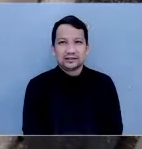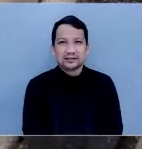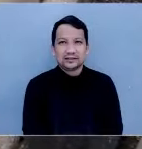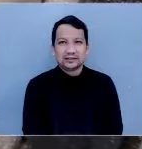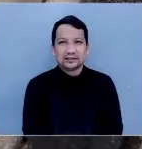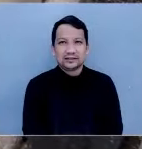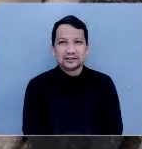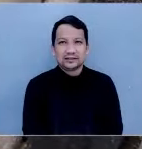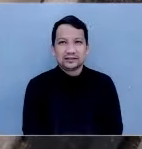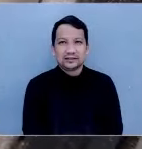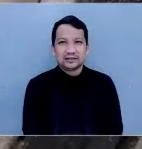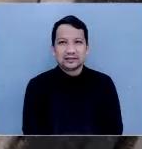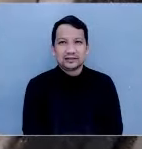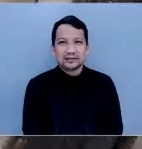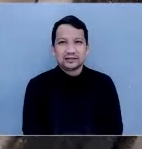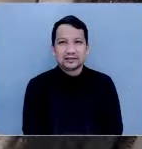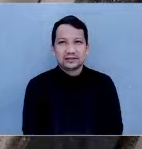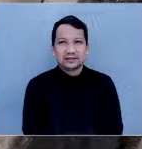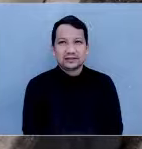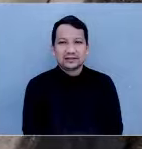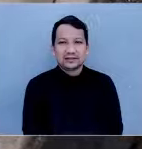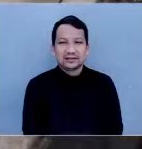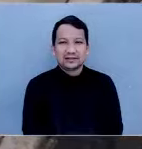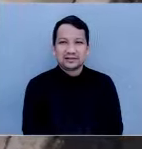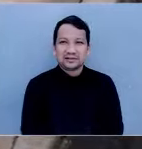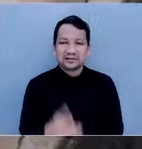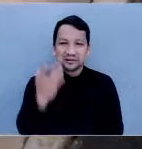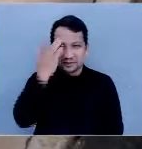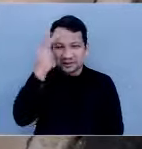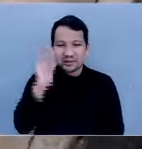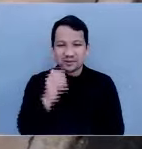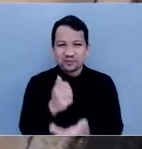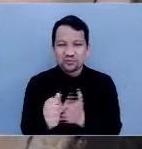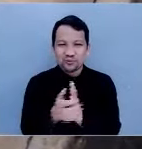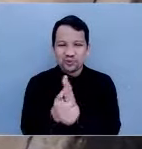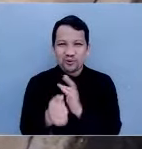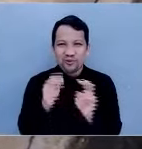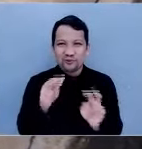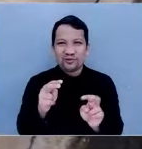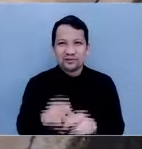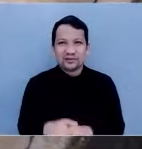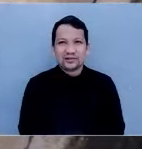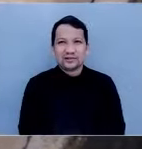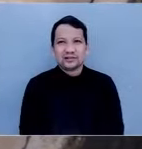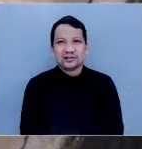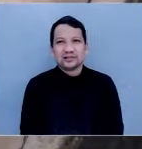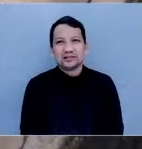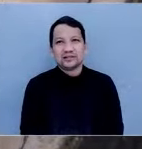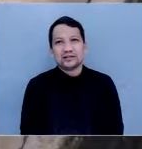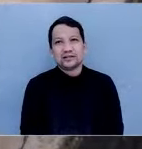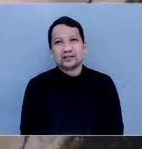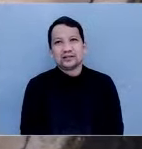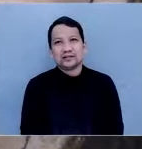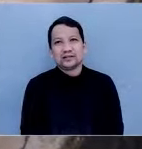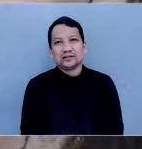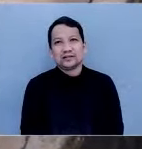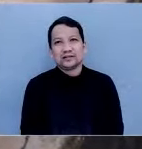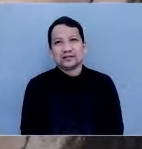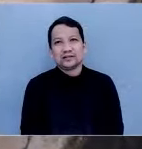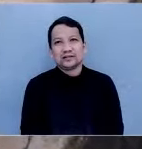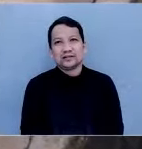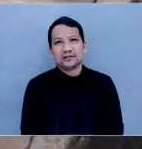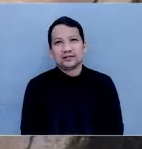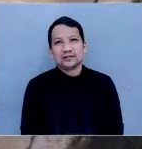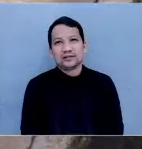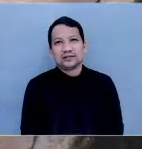tumitingin. Hindi siya tumitingin. Ang galing, ano? Galing, ano? Ay, may photograph. May pag-memory na si sir. Ay, oh, ma. Ang